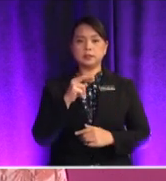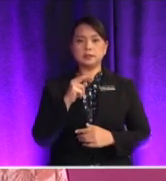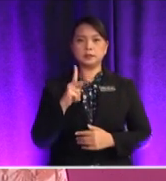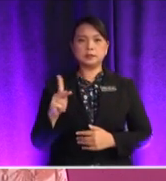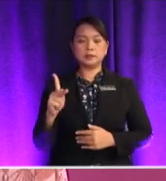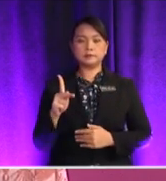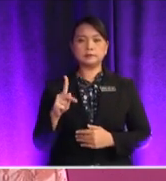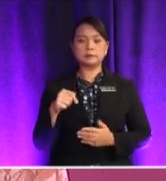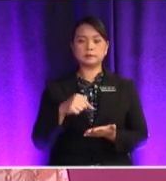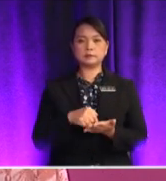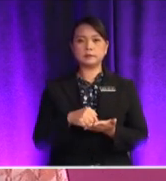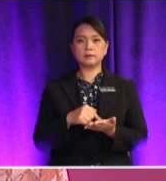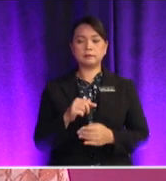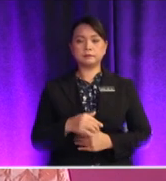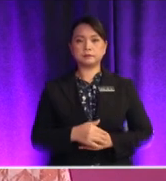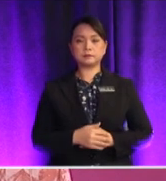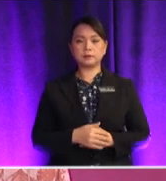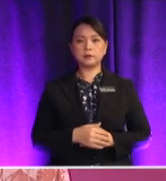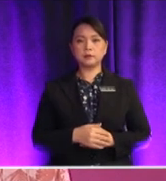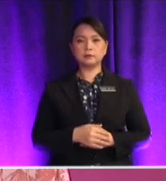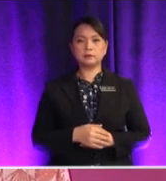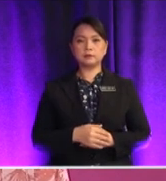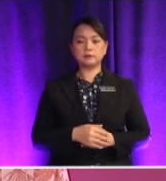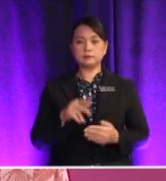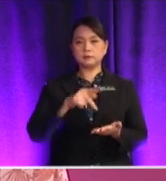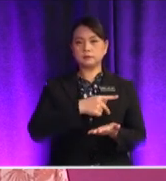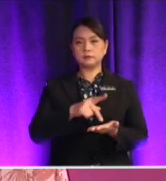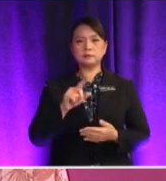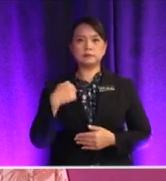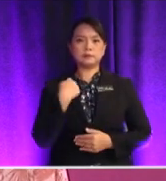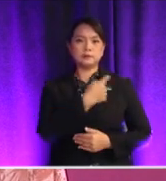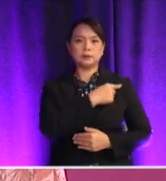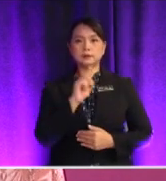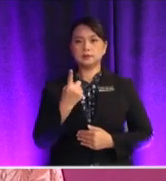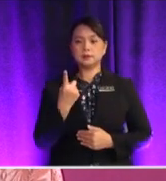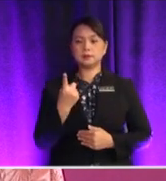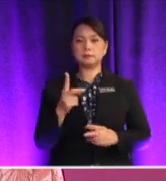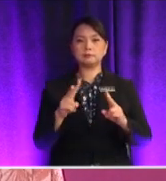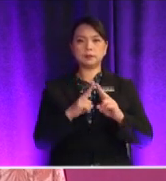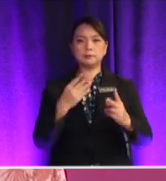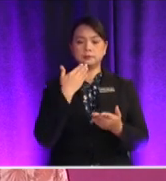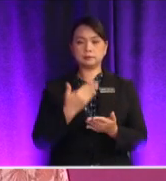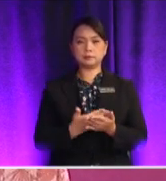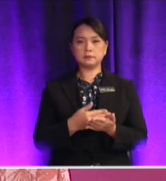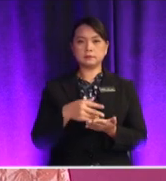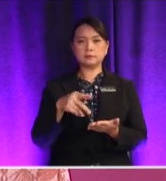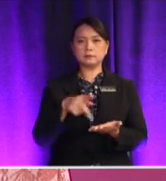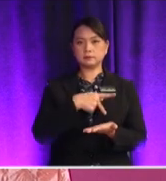tak perlu rasa seperti tarian kita sahaja yang the best, yang paling hebat. Tapi sebenarnya setiap tarian-tarian ini